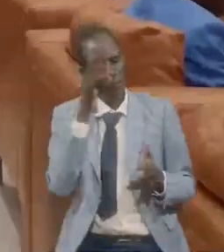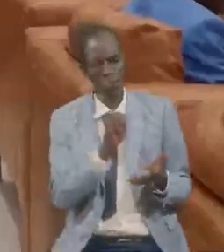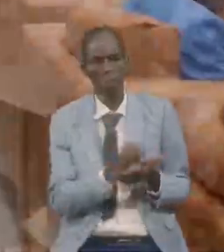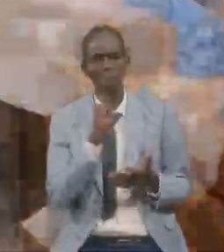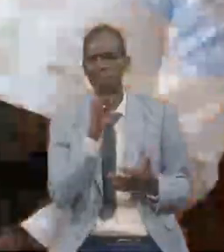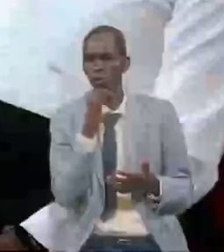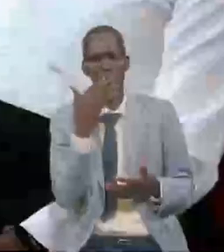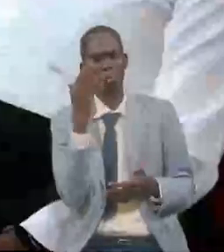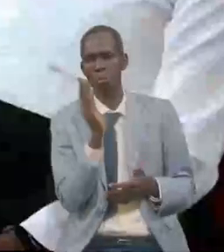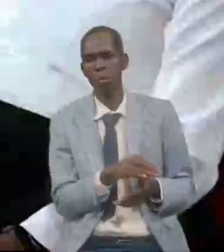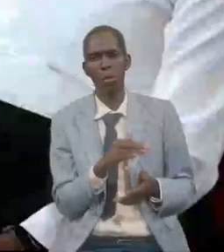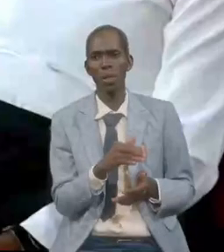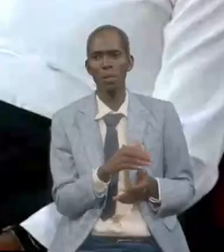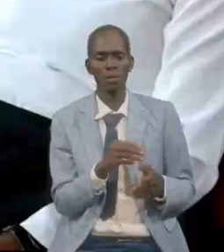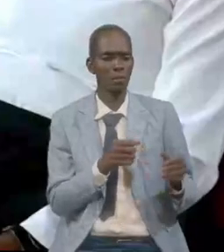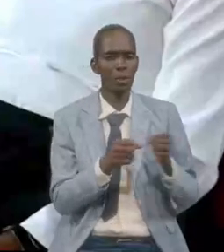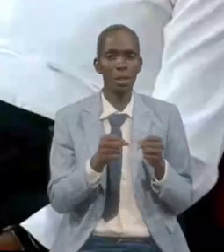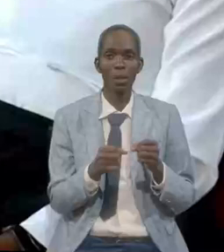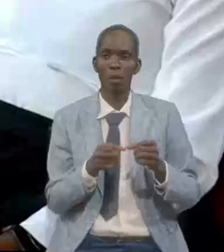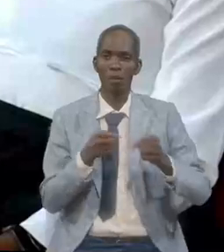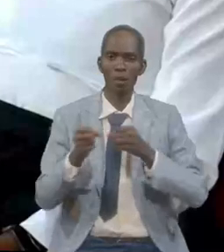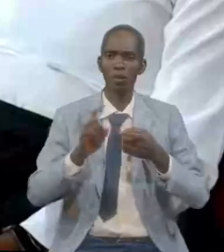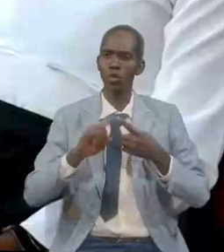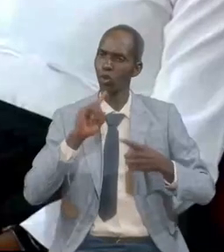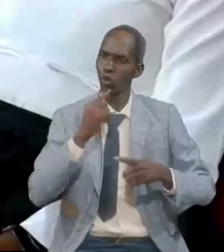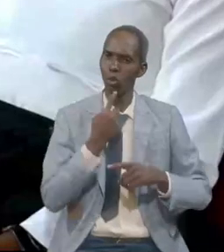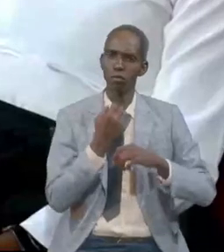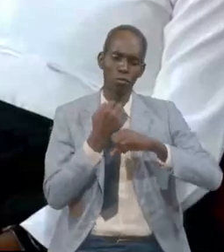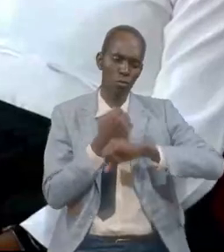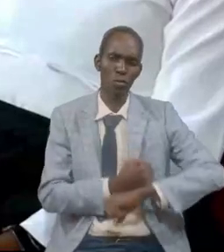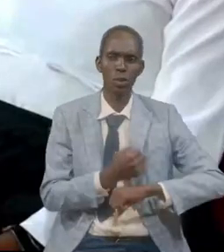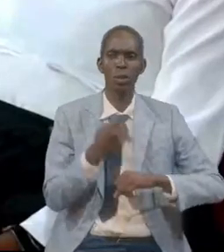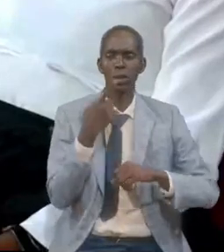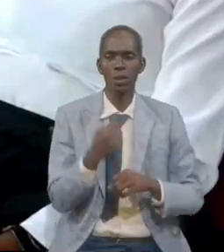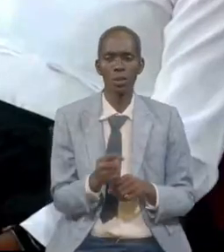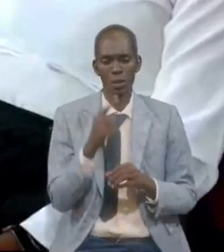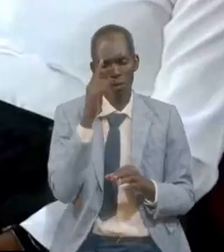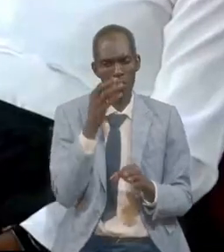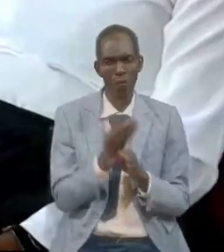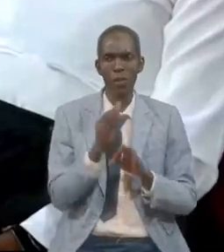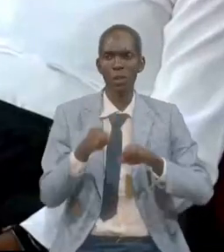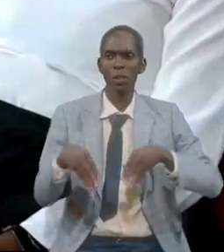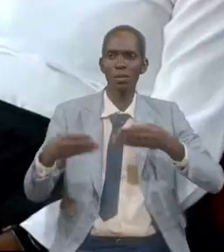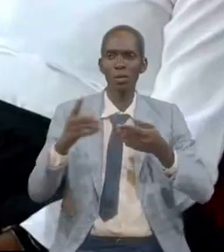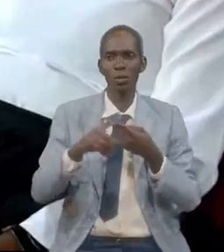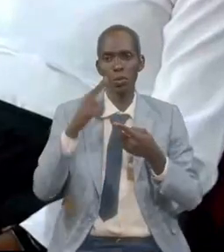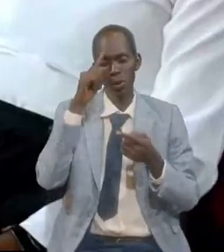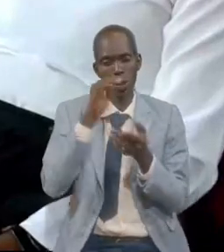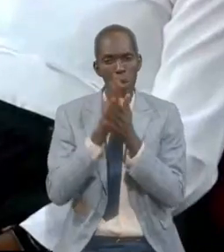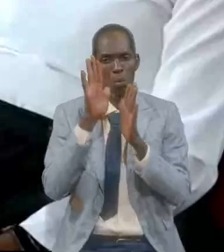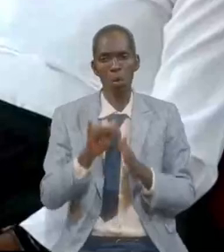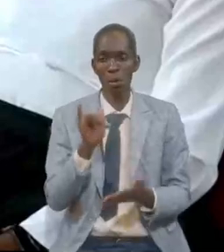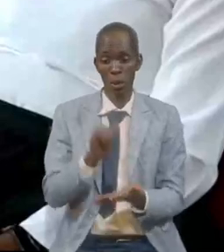En combattant contre Satan, ce n'est pas un mauvais combat. Combattre pour la foi qui a été transmise au sein une fois pour